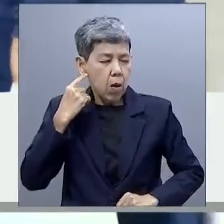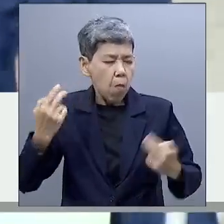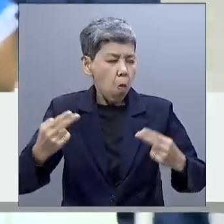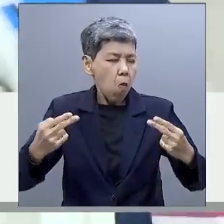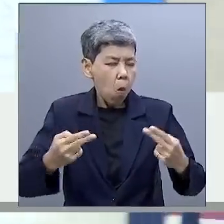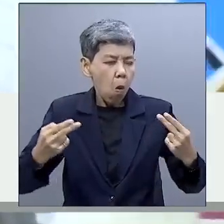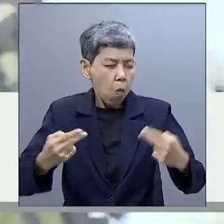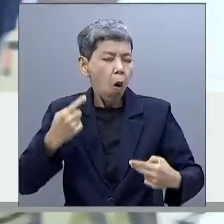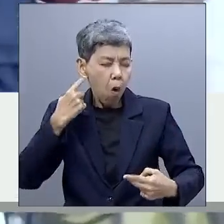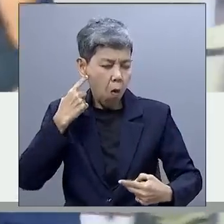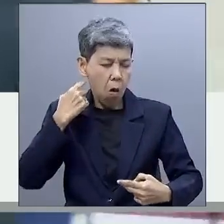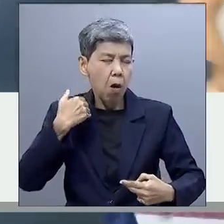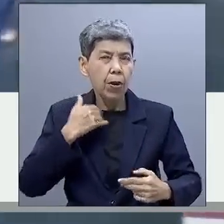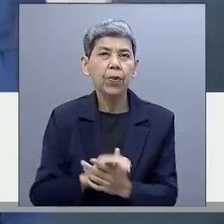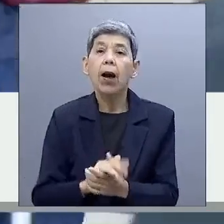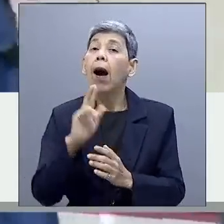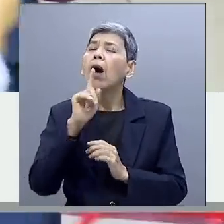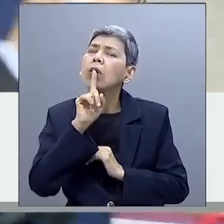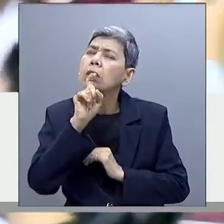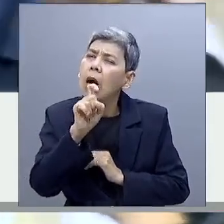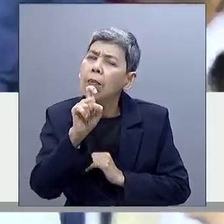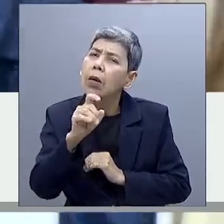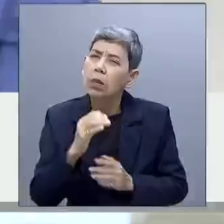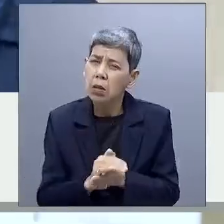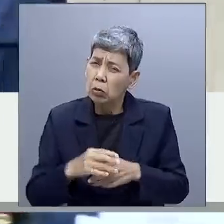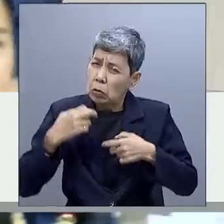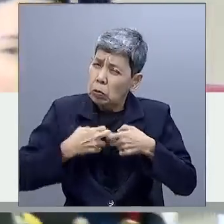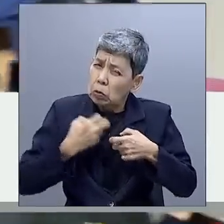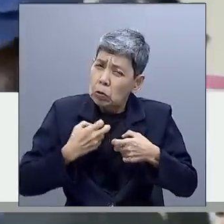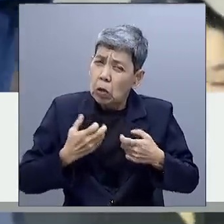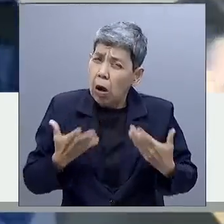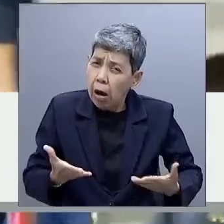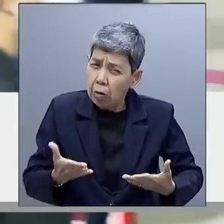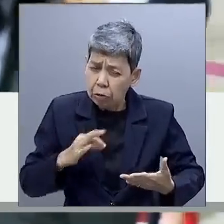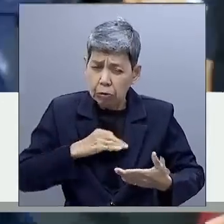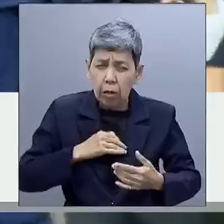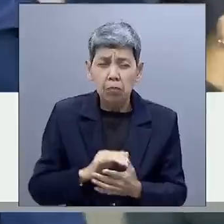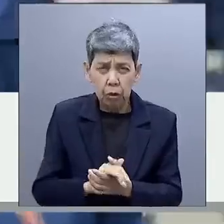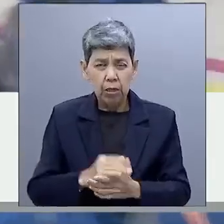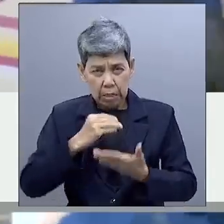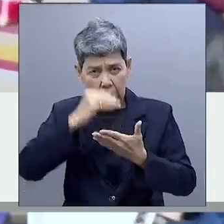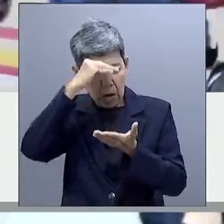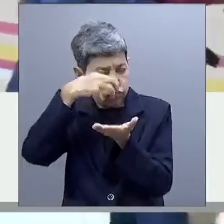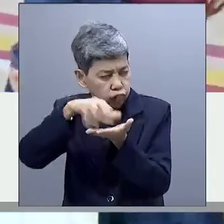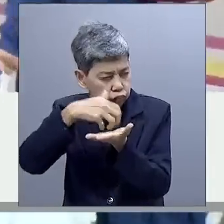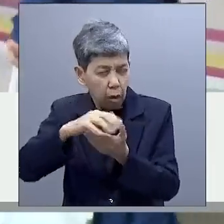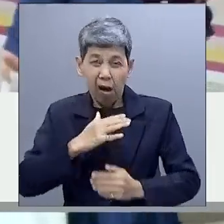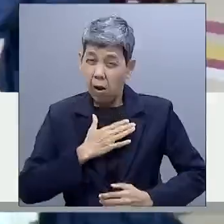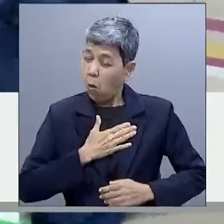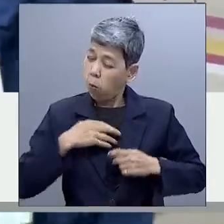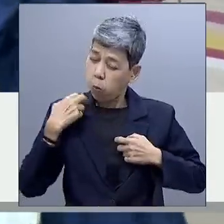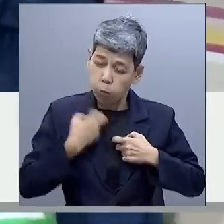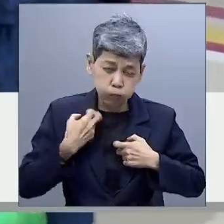รบอยู่ตลอดพอผู้สื่อข่าวถามถึงช่วงเวลาที่ลำบากที่สุดในขั้นตอนการอพยพนักศึกษาไทยบอกว่าเป็น